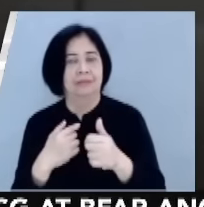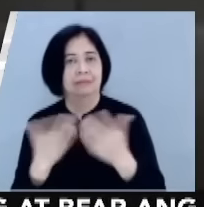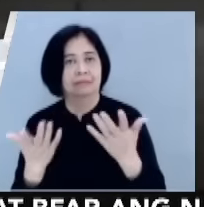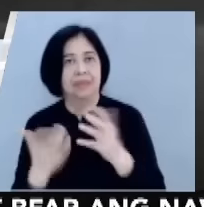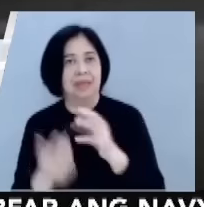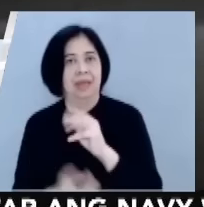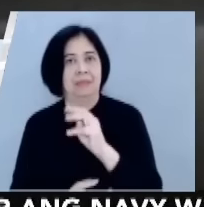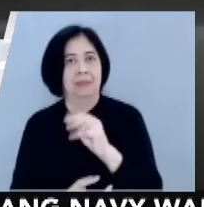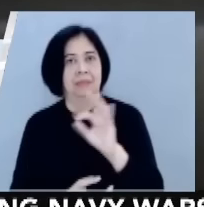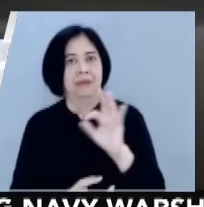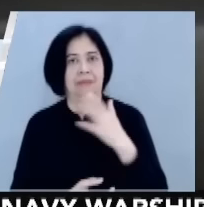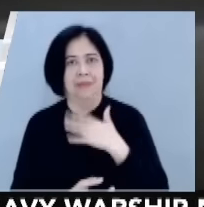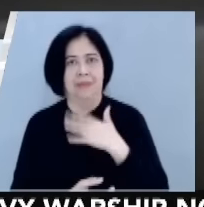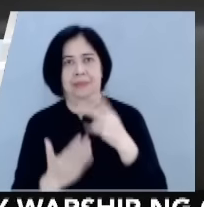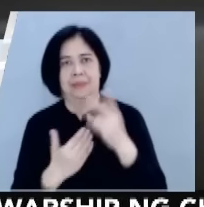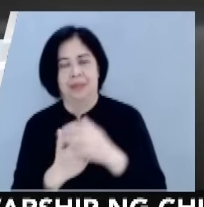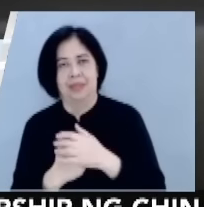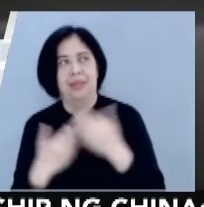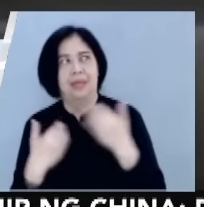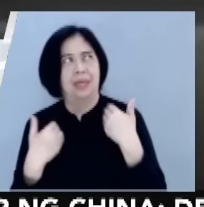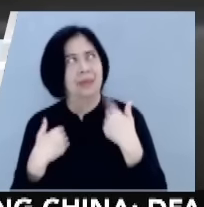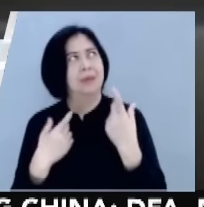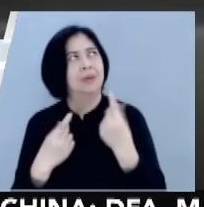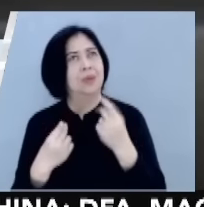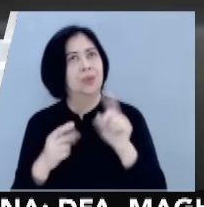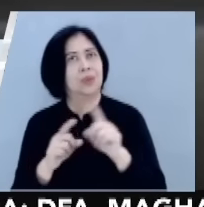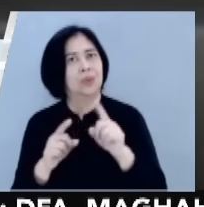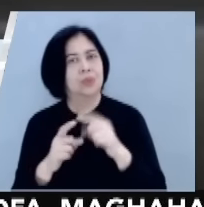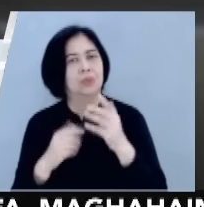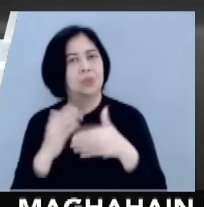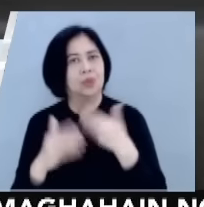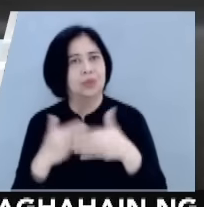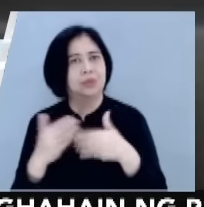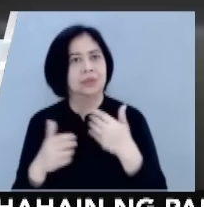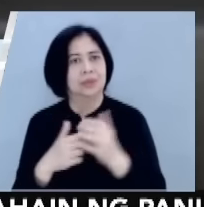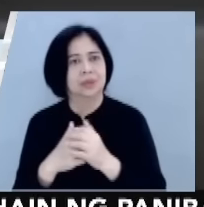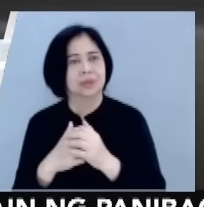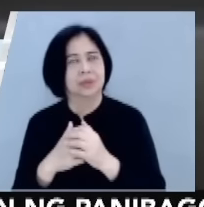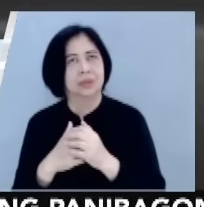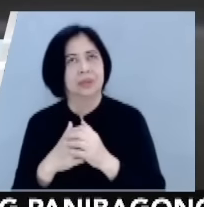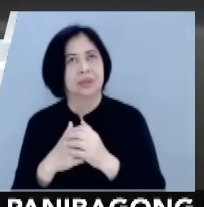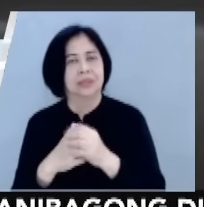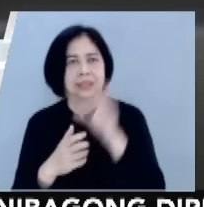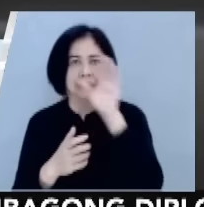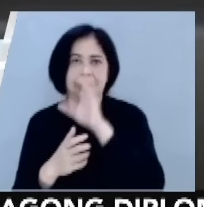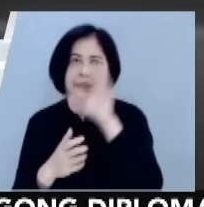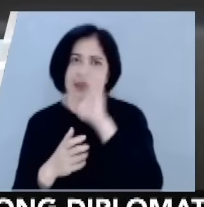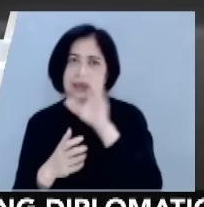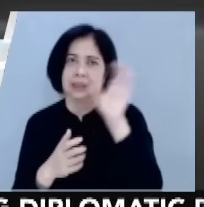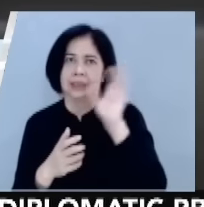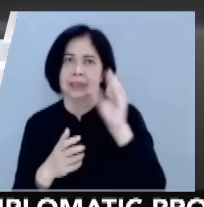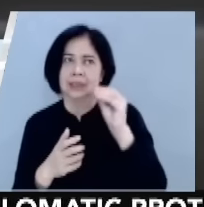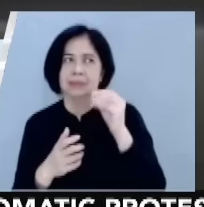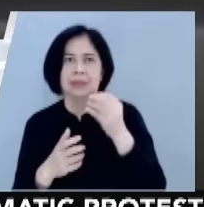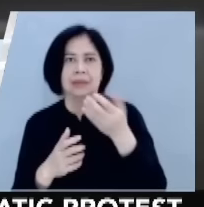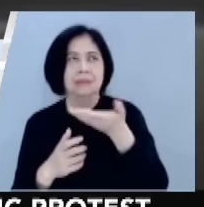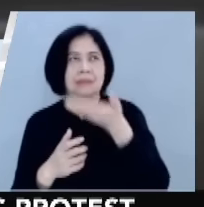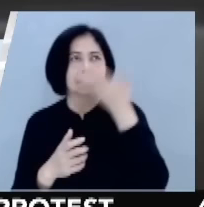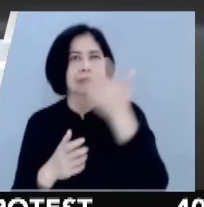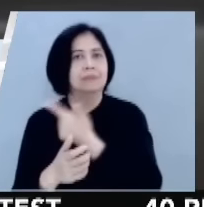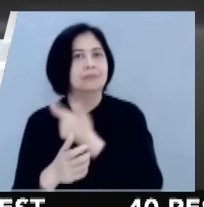project ko. Kasi meron din akong ginawang process na naghanap ako ng kakaibang scent or pabango